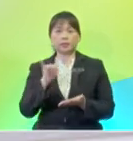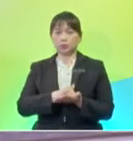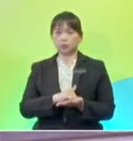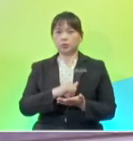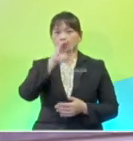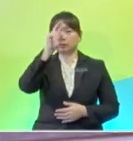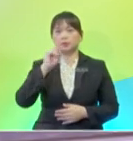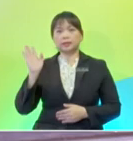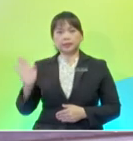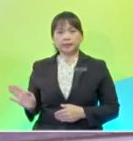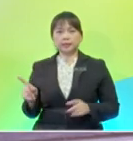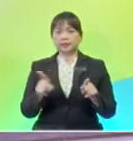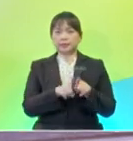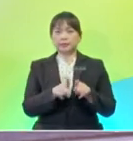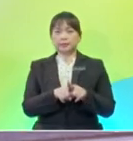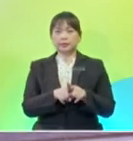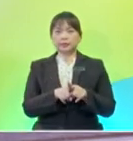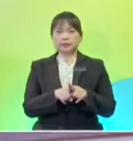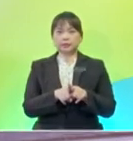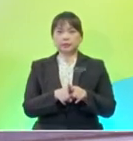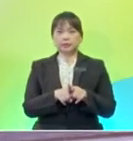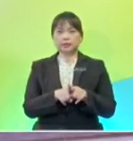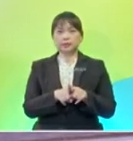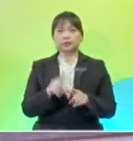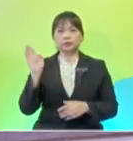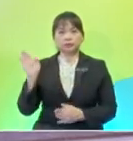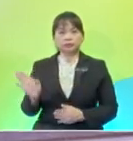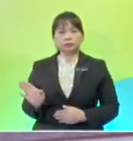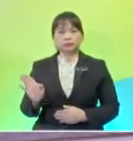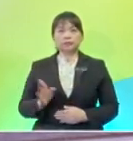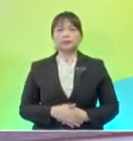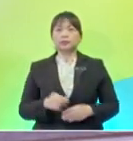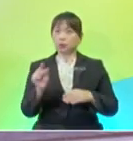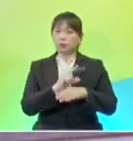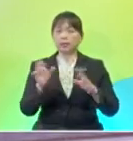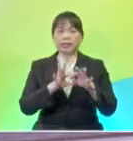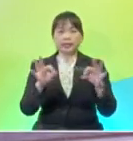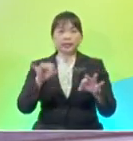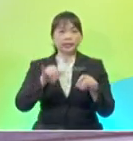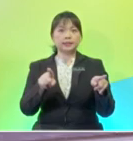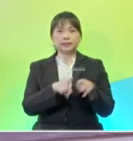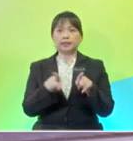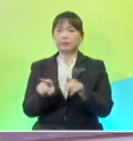sama untuk soal yang ini dan soal yang ini dia pakai ayat yang sama